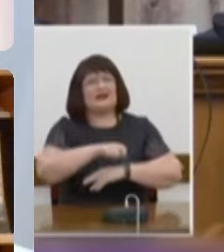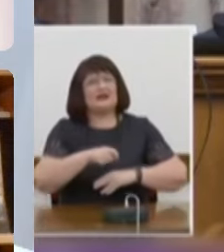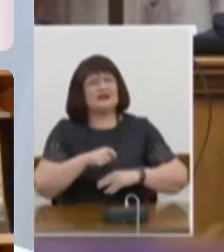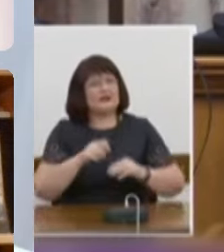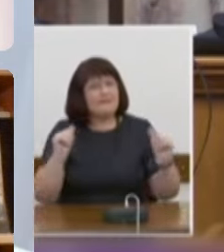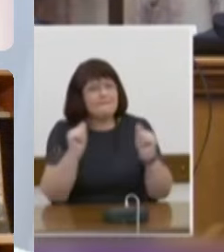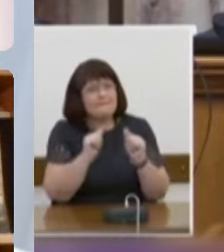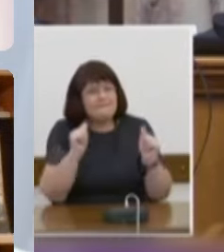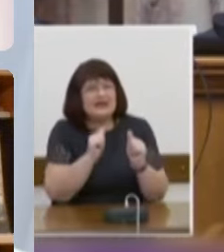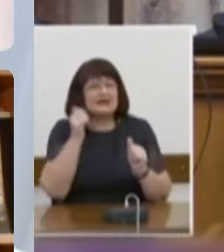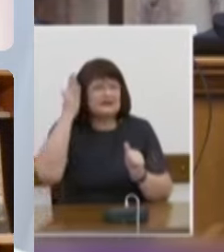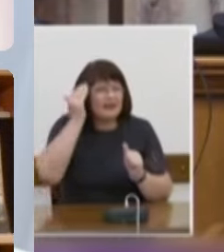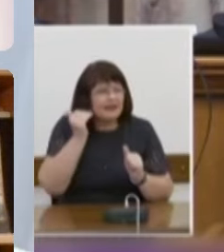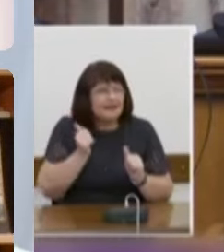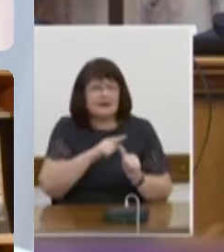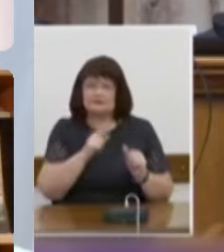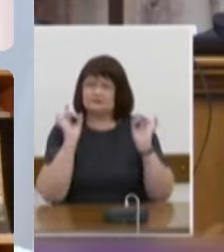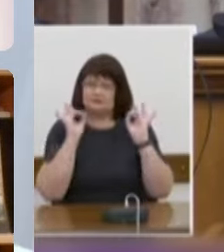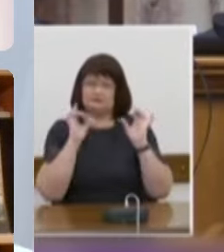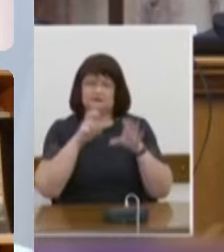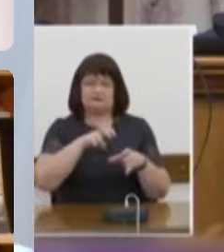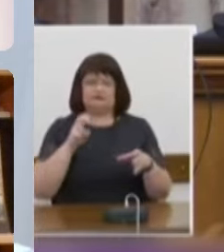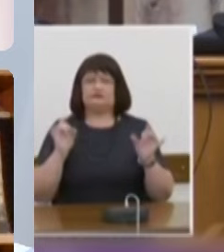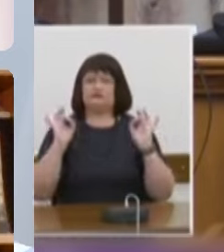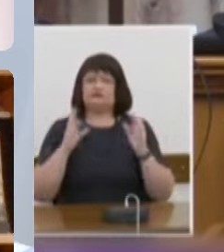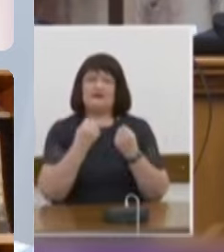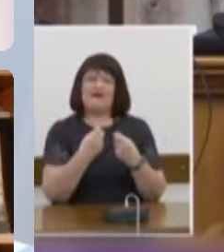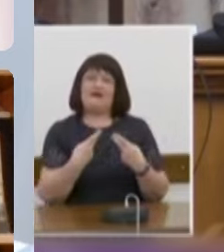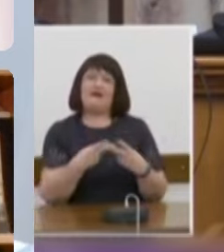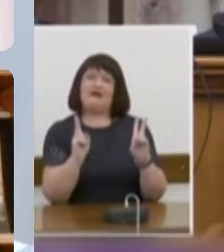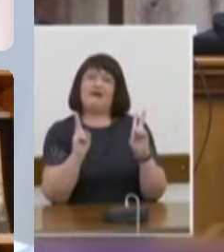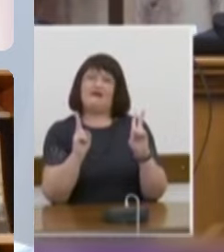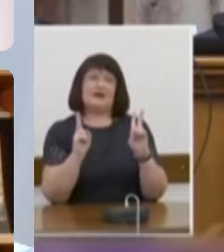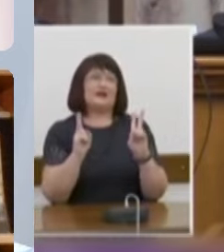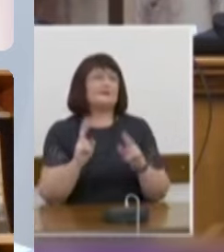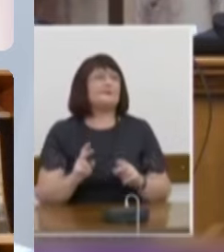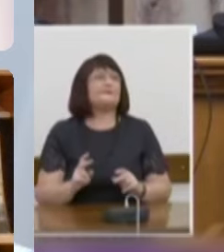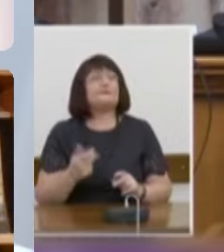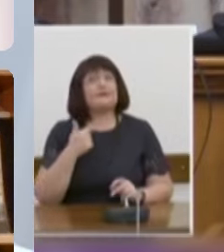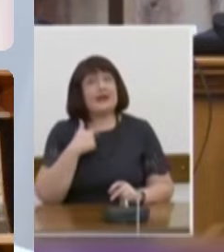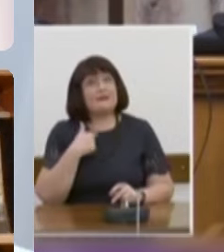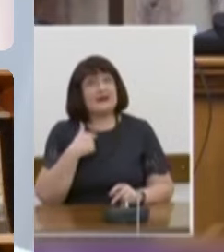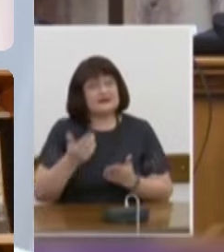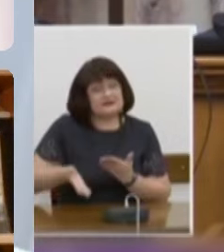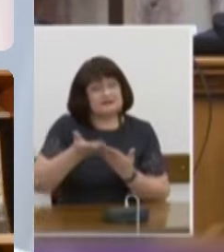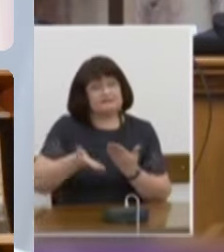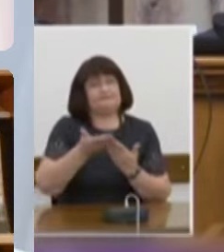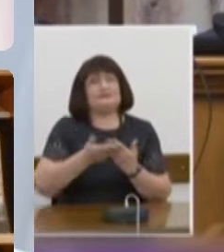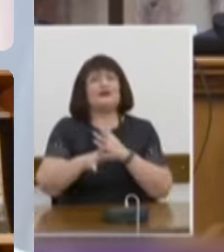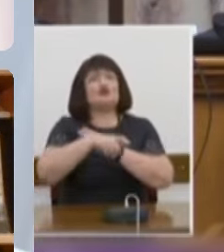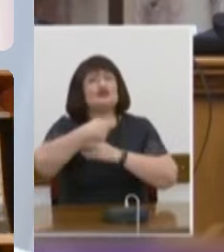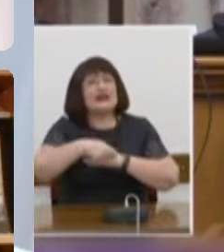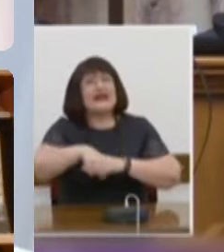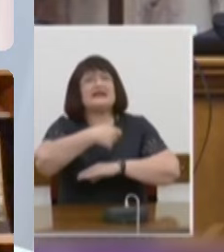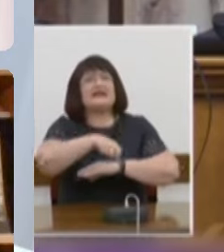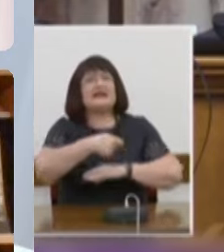ρυθμίσεις που δεν έχουν κομματικό χρώμα. Ας πούμε επιδοματικά νομοσχέδια που